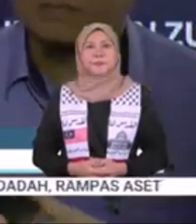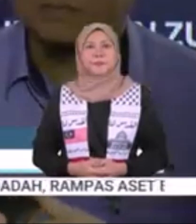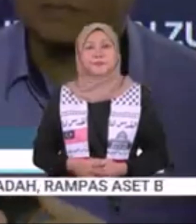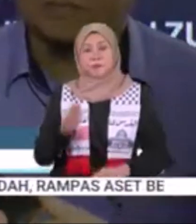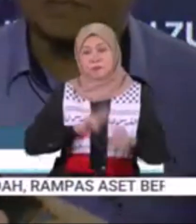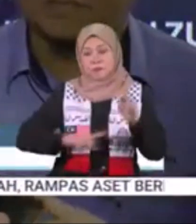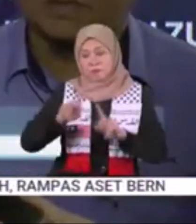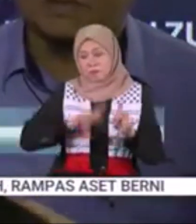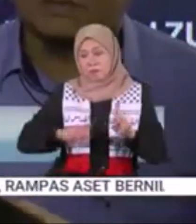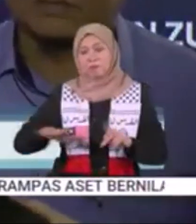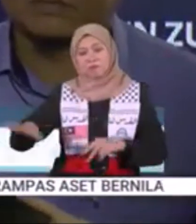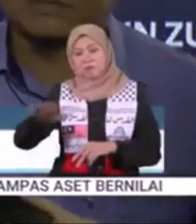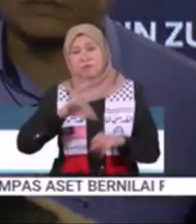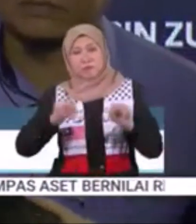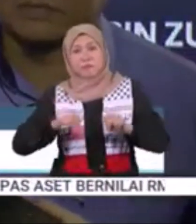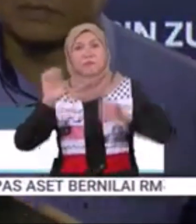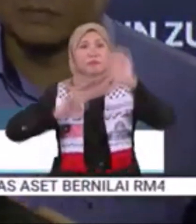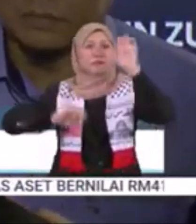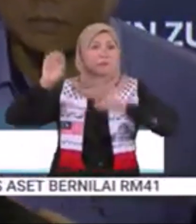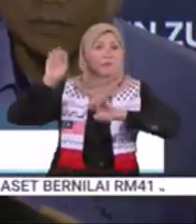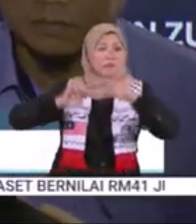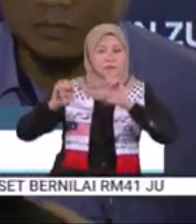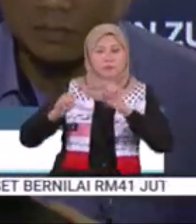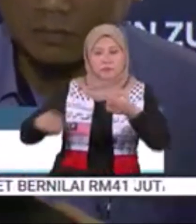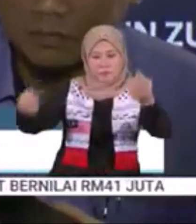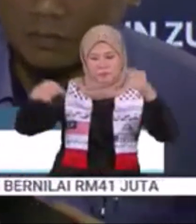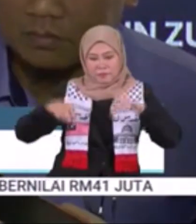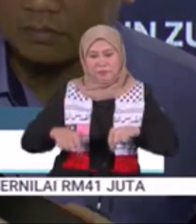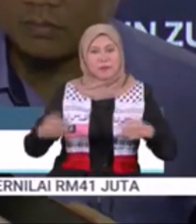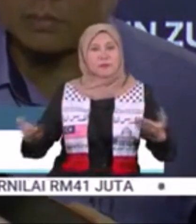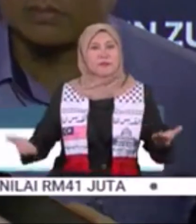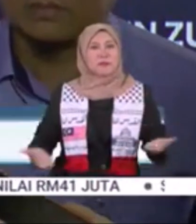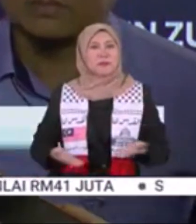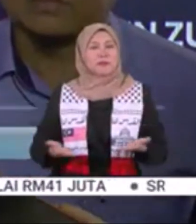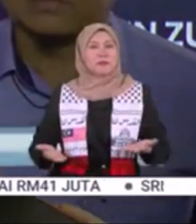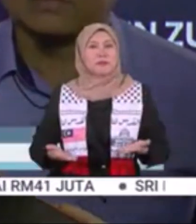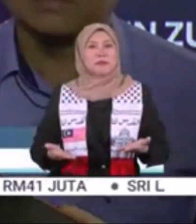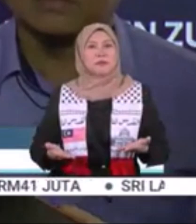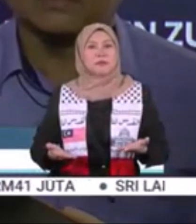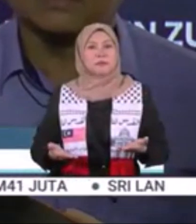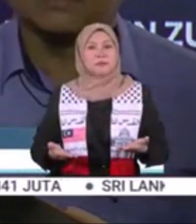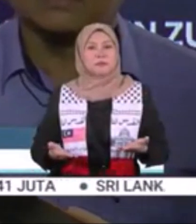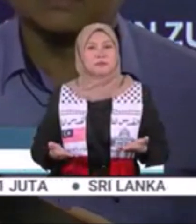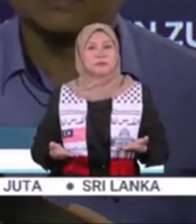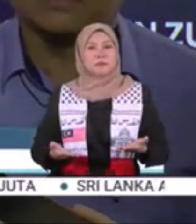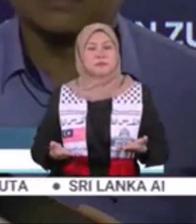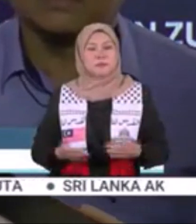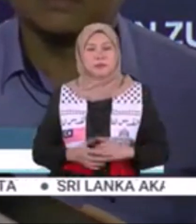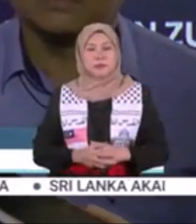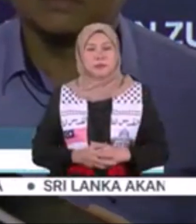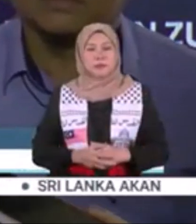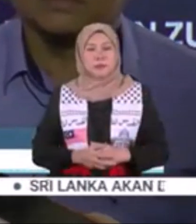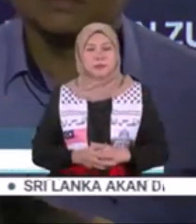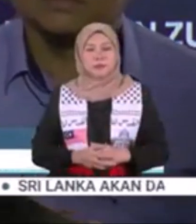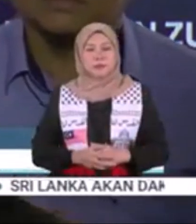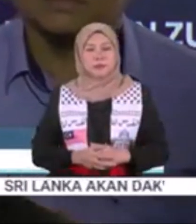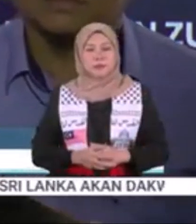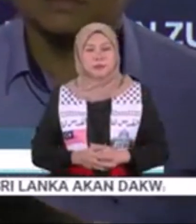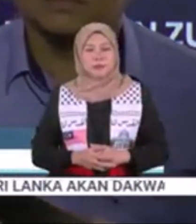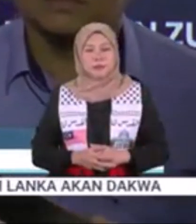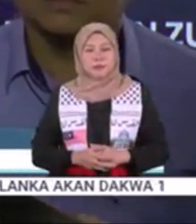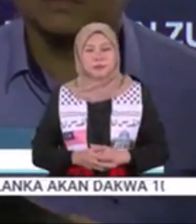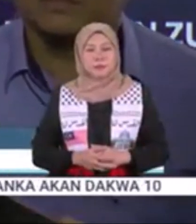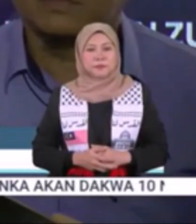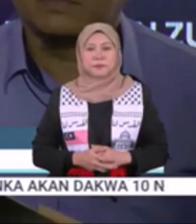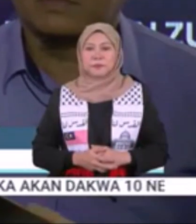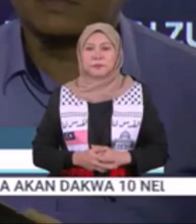Orang ramai dapat menilai lah. Datang sini, dia go for fresh punya produk, kemudian off better price.